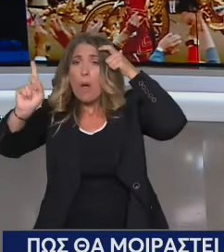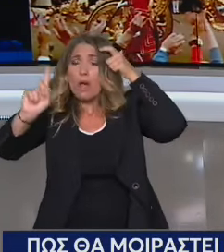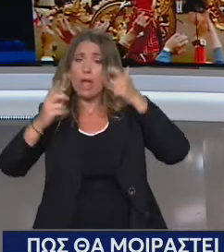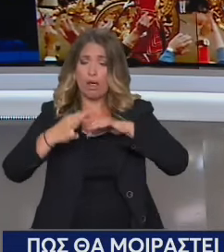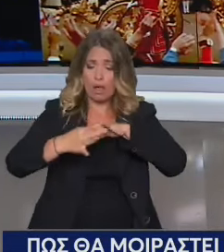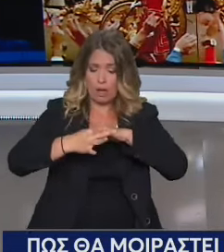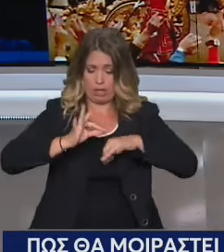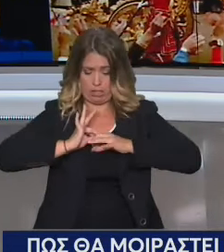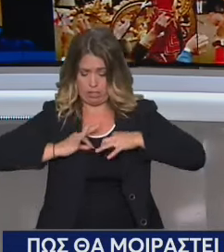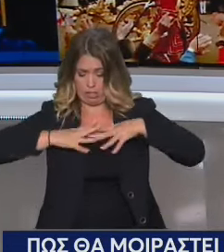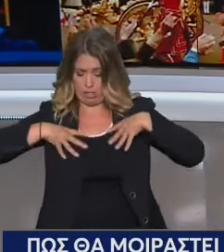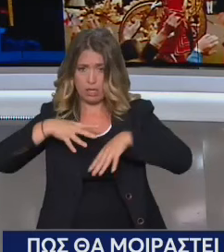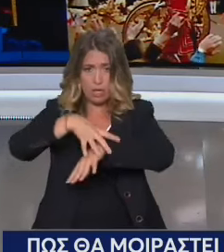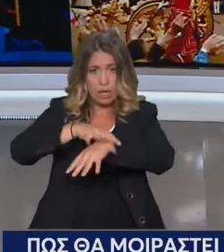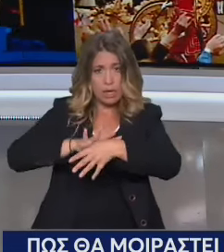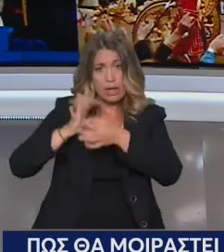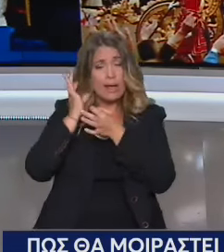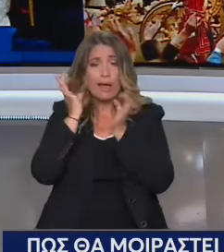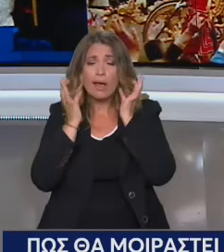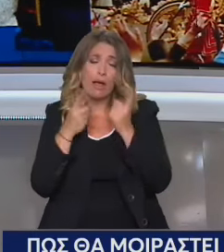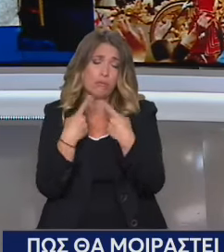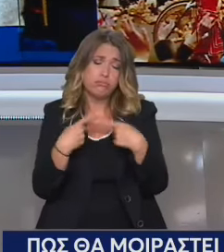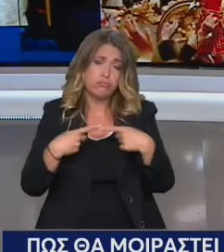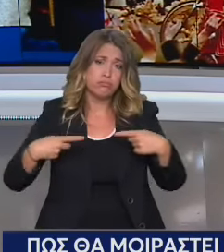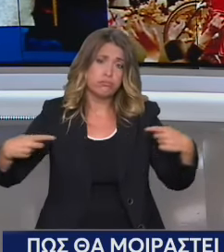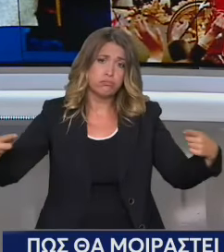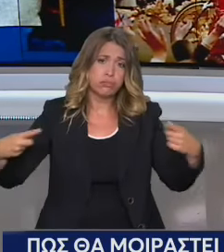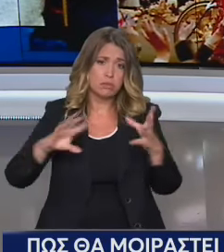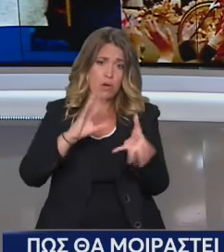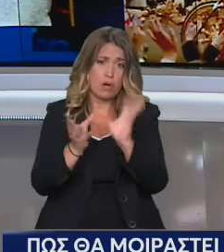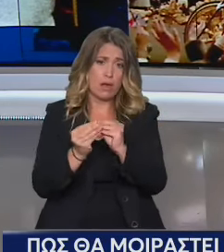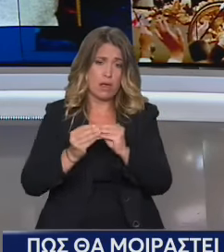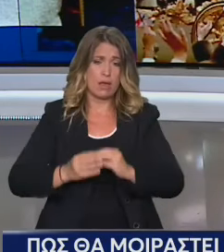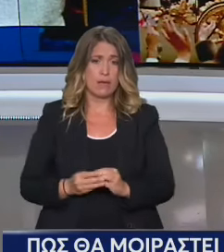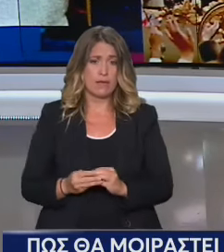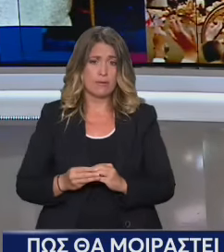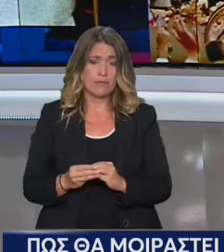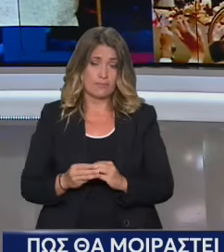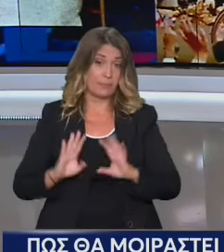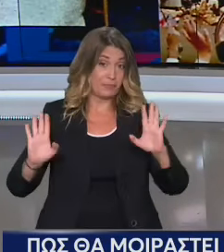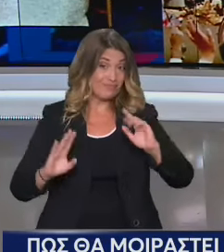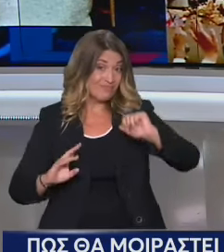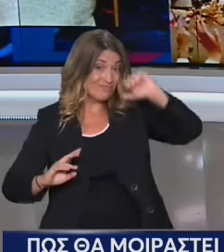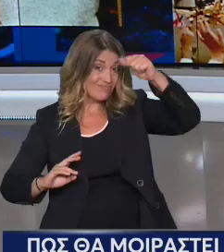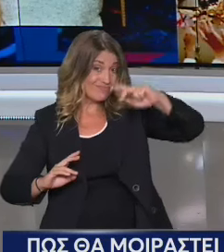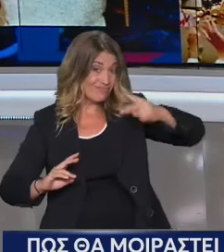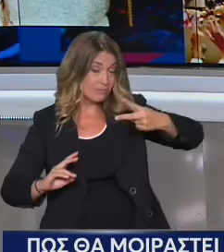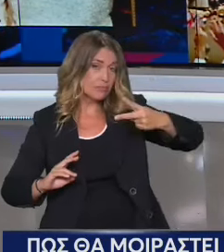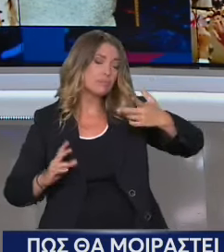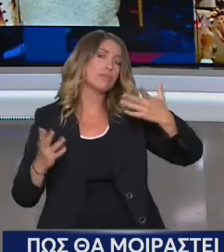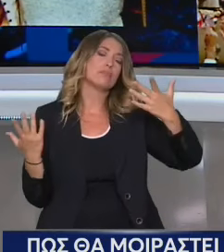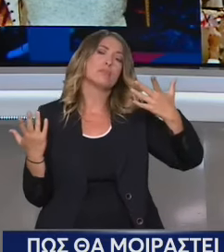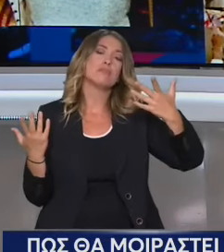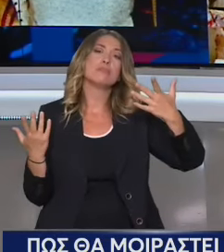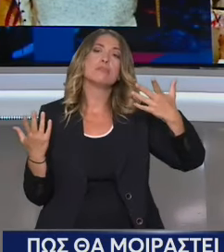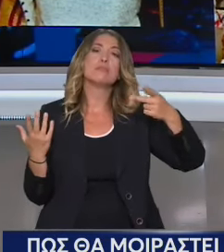γιατί είναι πάρα πολλά λεφτά. Πού να. Τέλος πάντων. Να πούμε ότι και τα δύο οικήματα αυτά συντηρούνται από τα ποσά τα